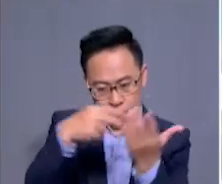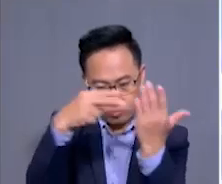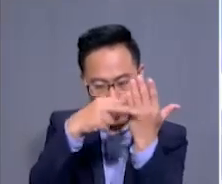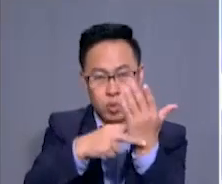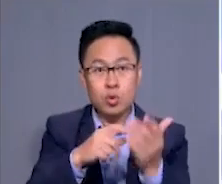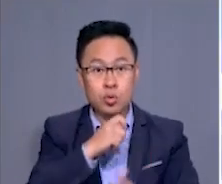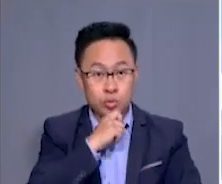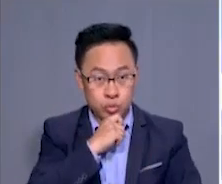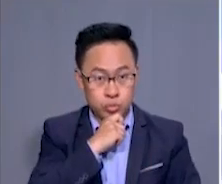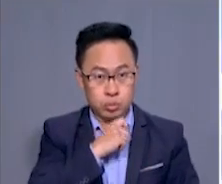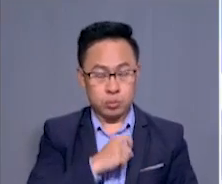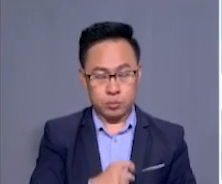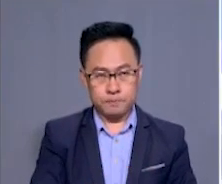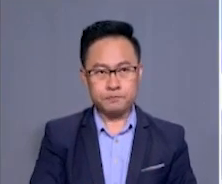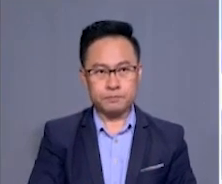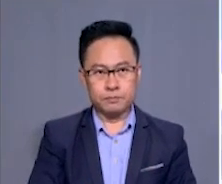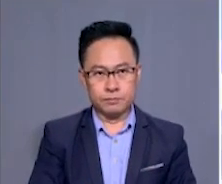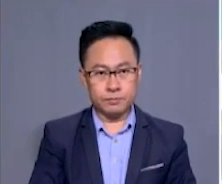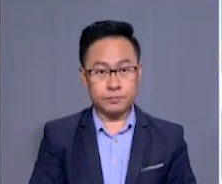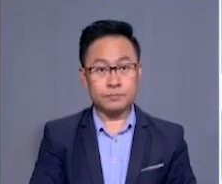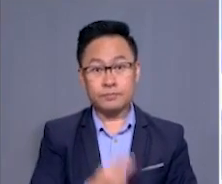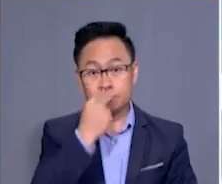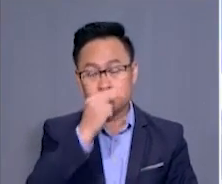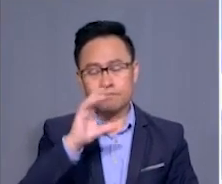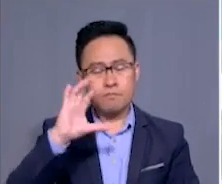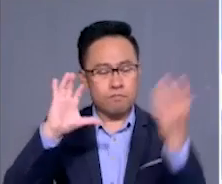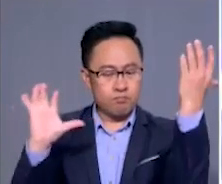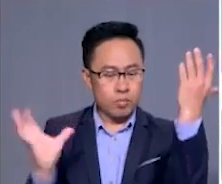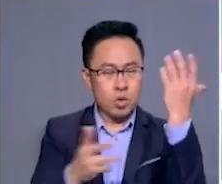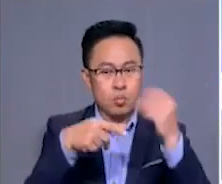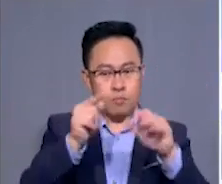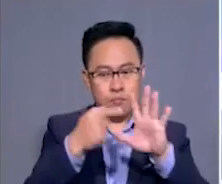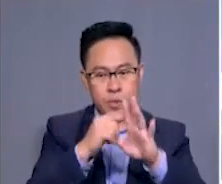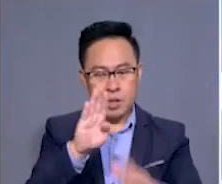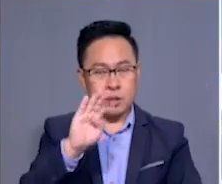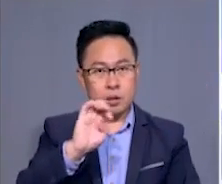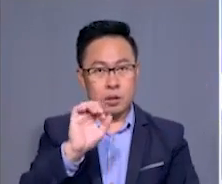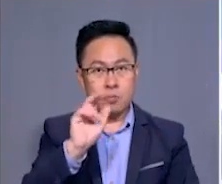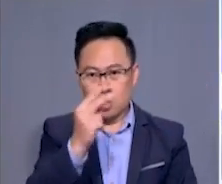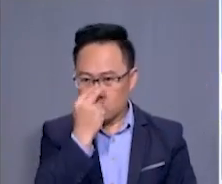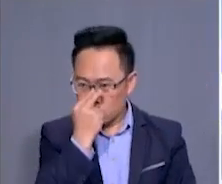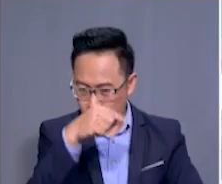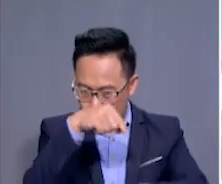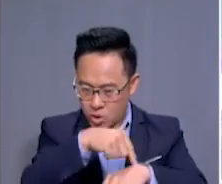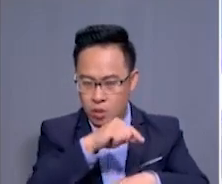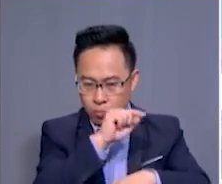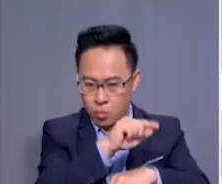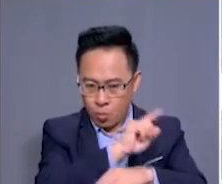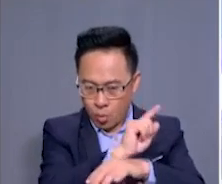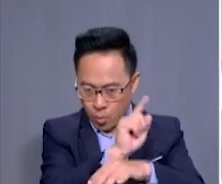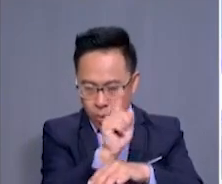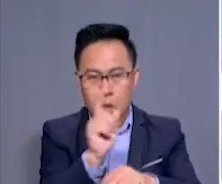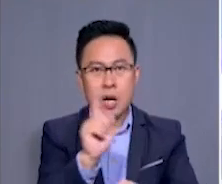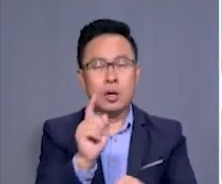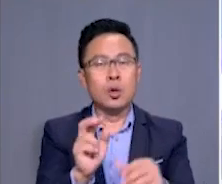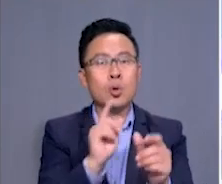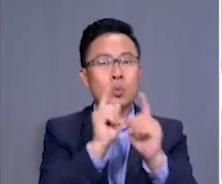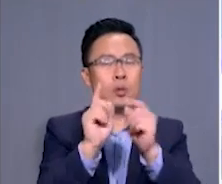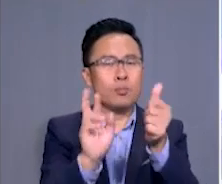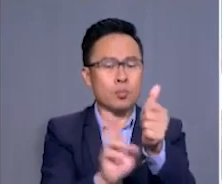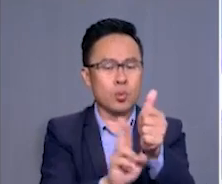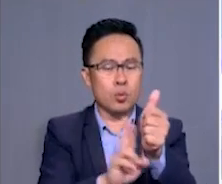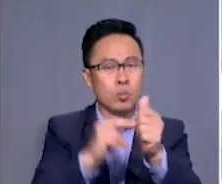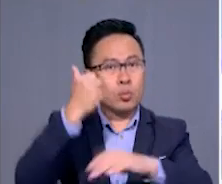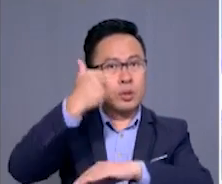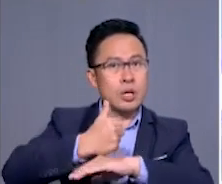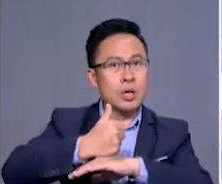ว่าช่วงนี้ค่ะเราจะไปตรวจสอบการเคลื่อนที่ของพายุปลาบึกนะคะต้องจับตากันแบบวินาทีต่อวินาทีเลยทีเดียวนะคะเราจะคุยกับทางรองอธิบดีกรมอุตุนิย